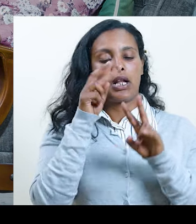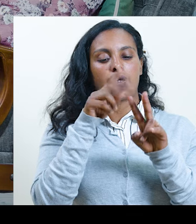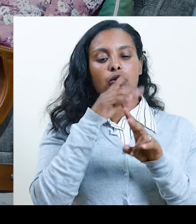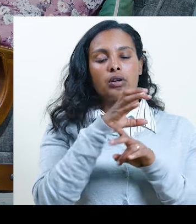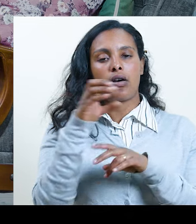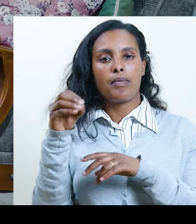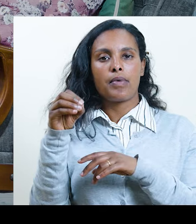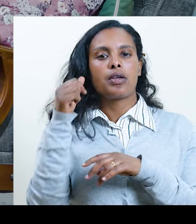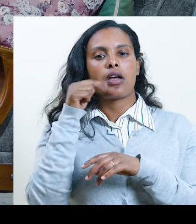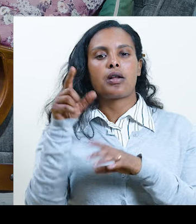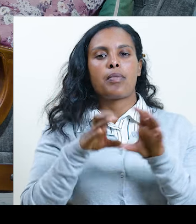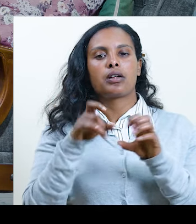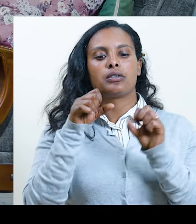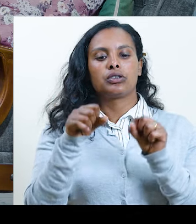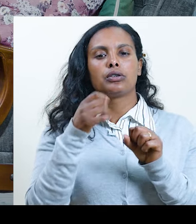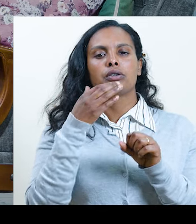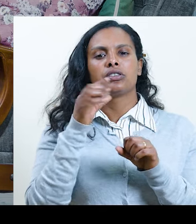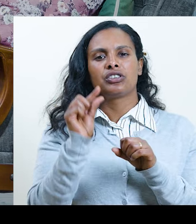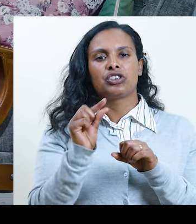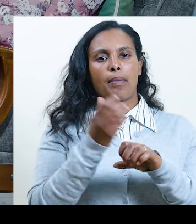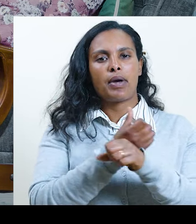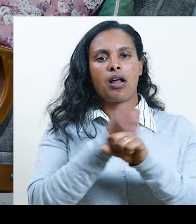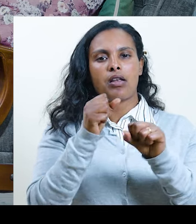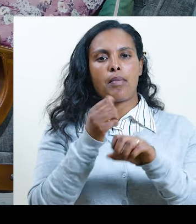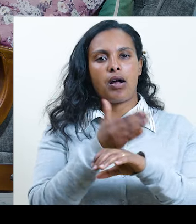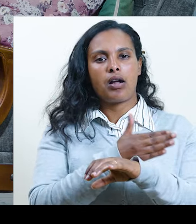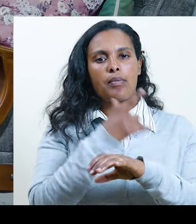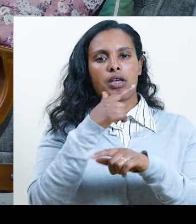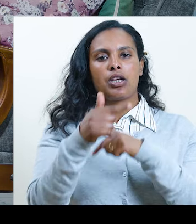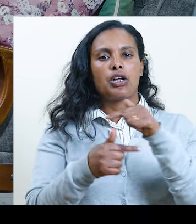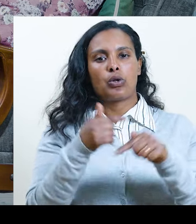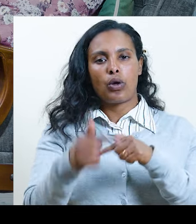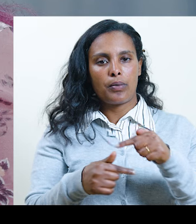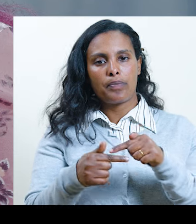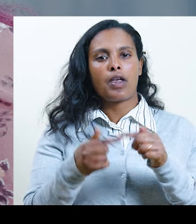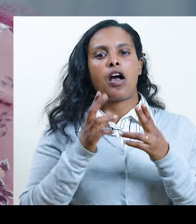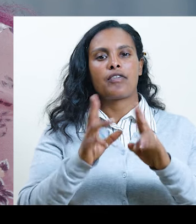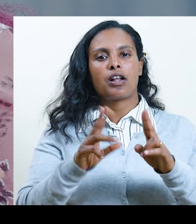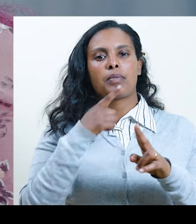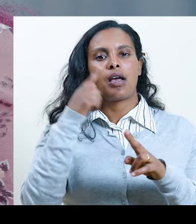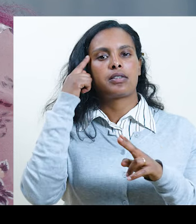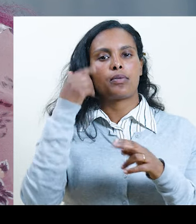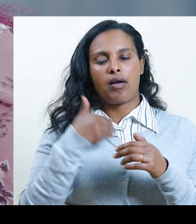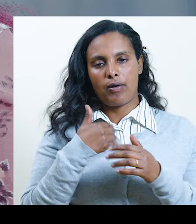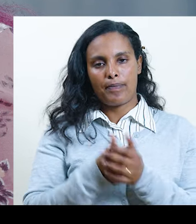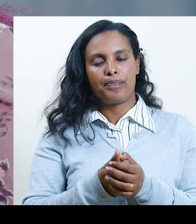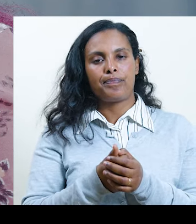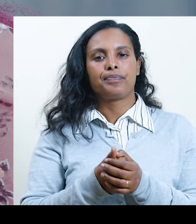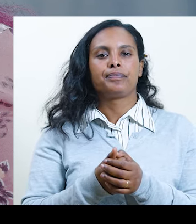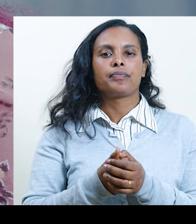ላይ ብናተኩርና ያንን ማድረግ ምንችል ትንሽ የመዳን የማገገም ሂደቷንም ያፋጥናል ብዬ